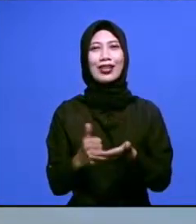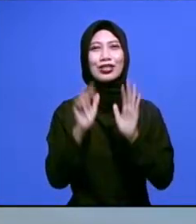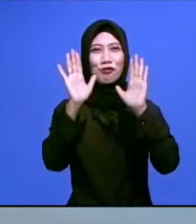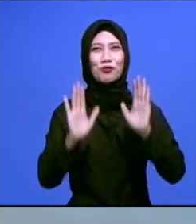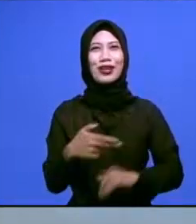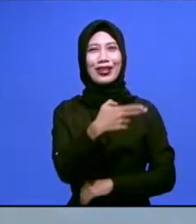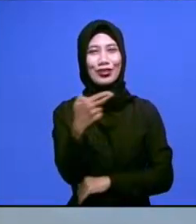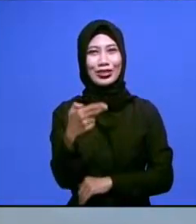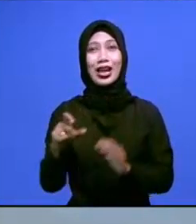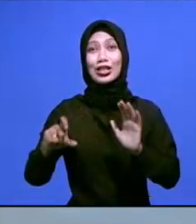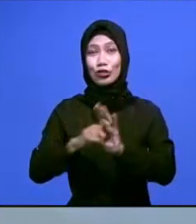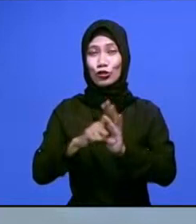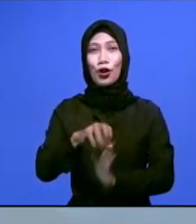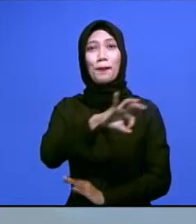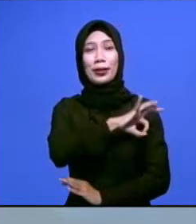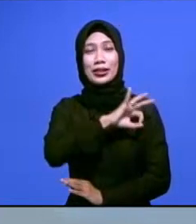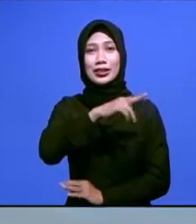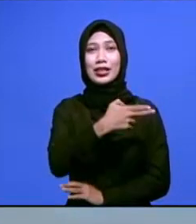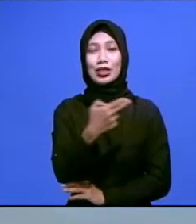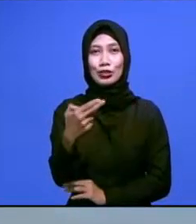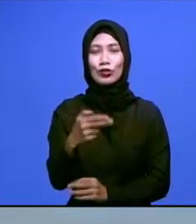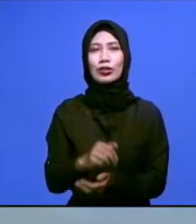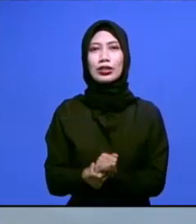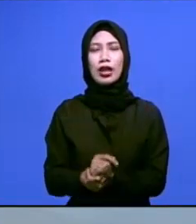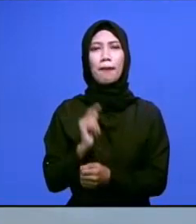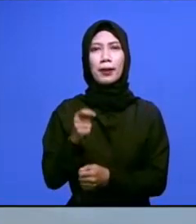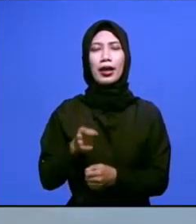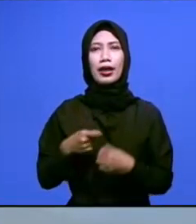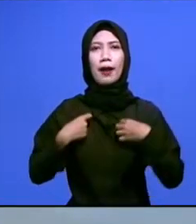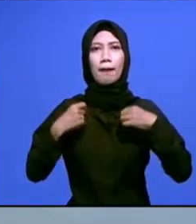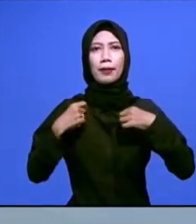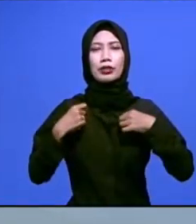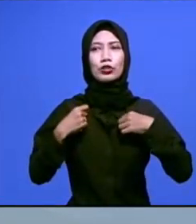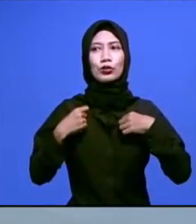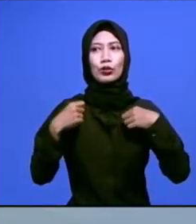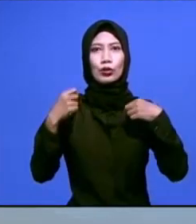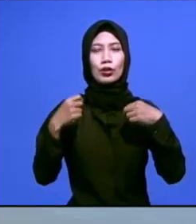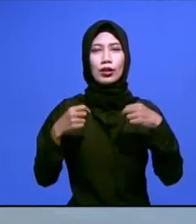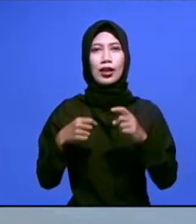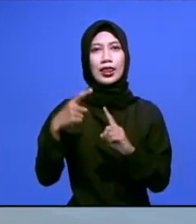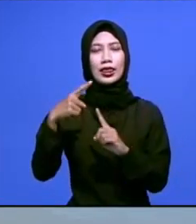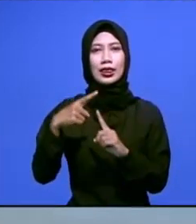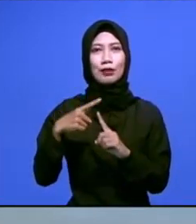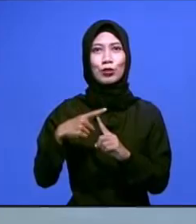Presiden misalnya mengenakan pakaian adat Timor Tengah Selatan dan Mahfud MD yang berbusana adat Madura.